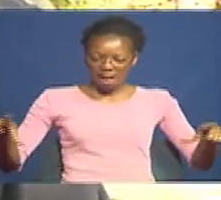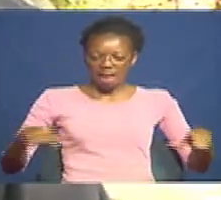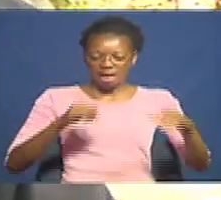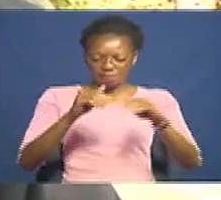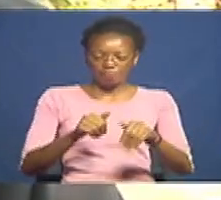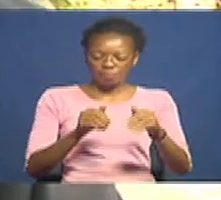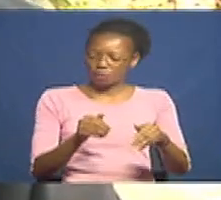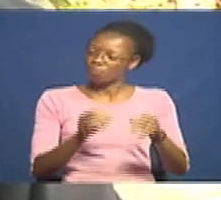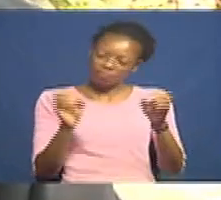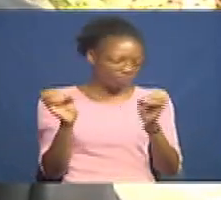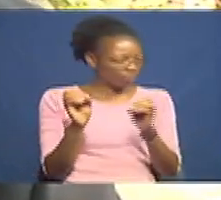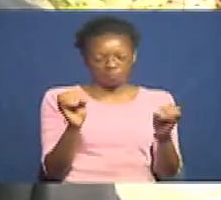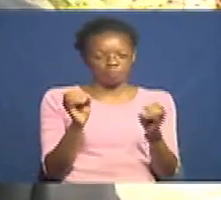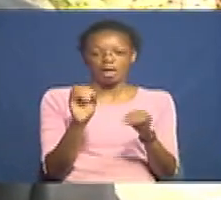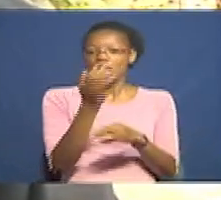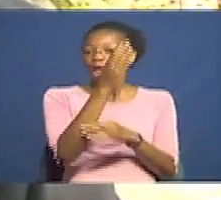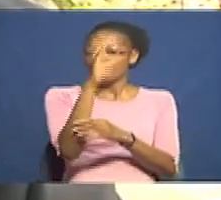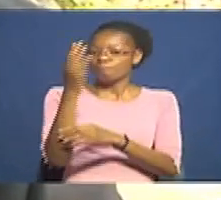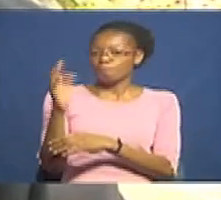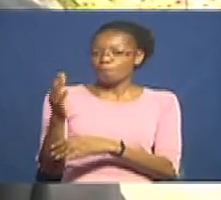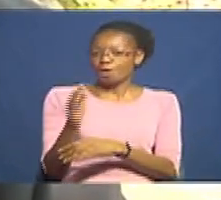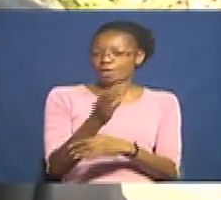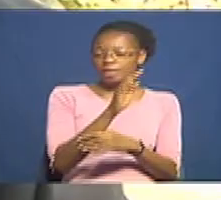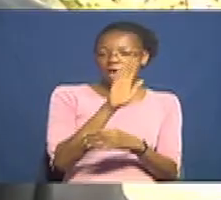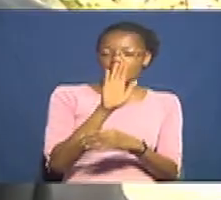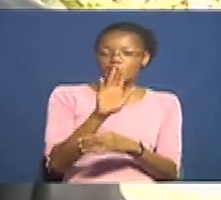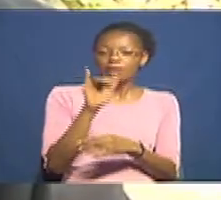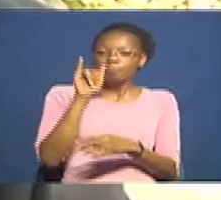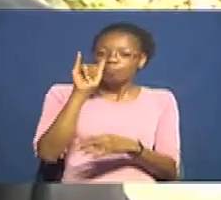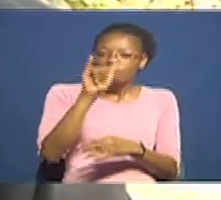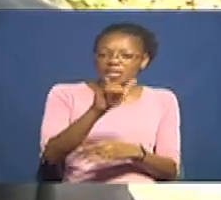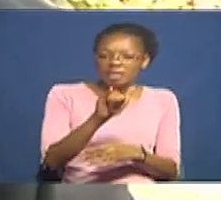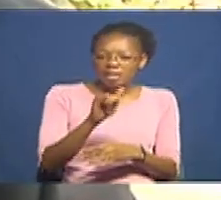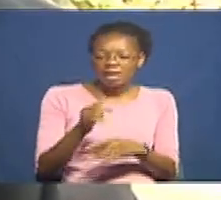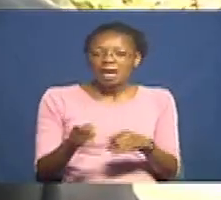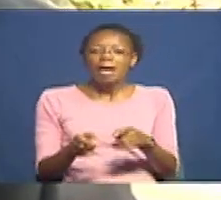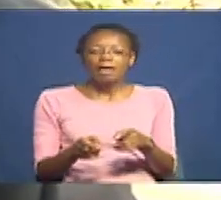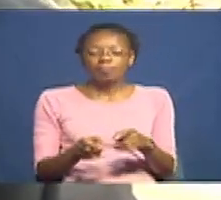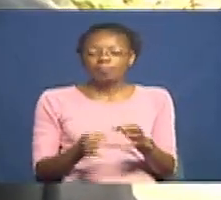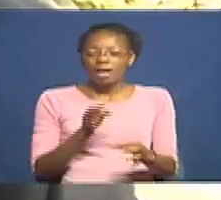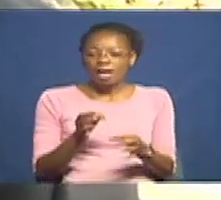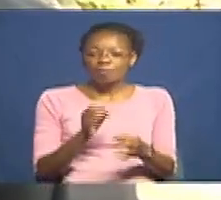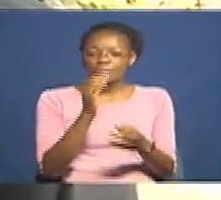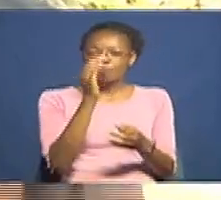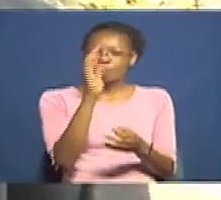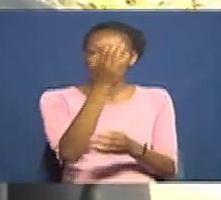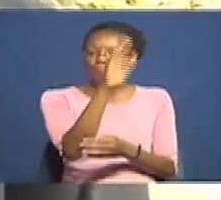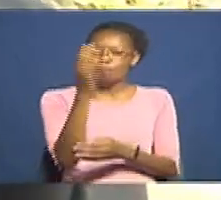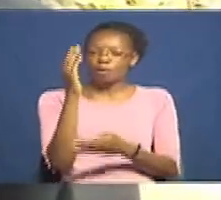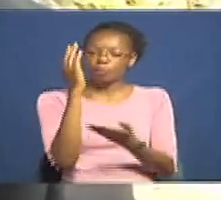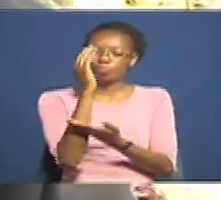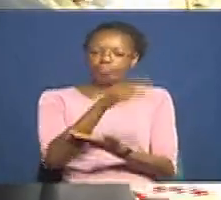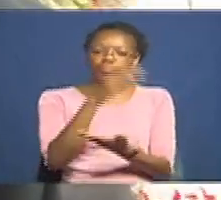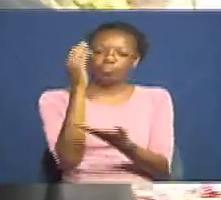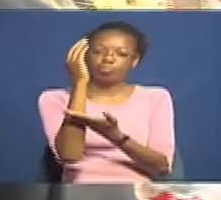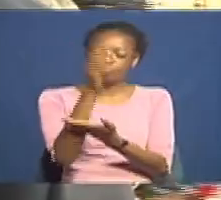umepoteza herbarium, because we are not just collecting its history,